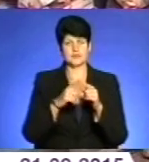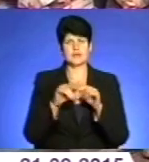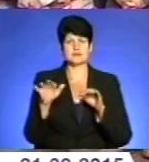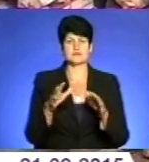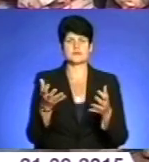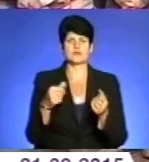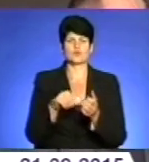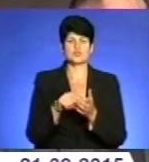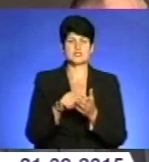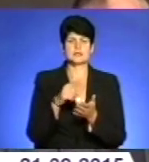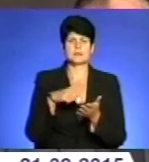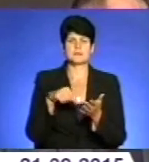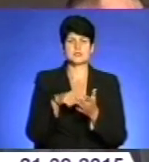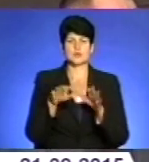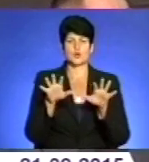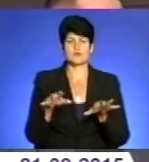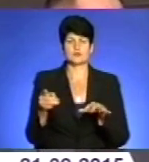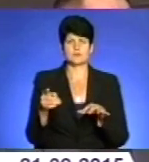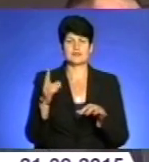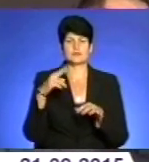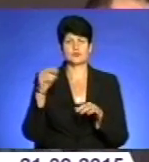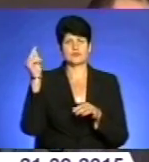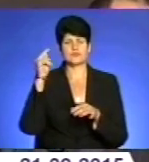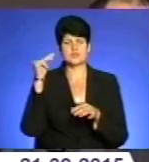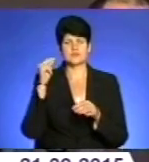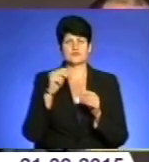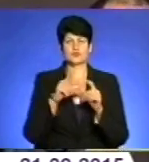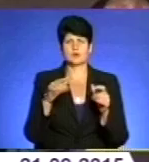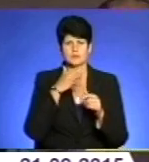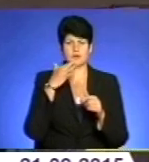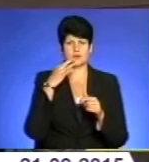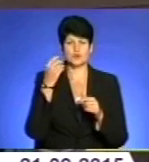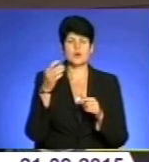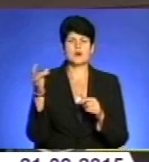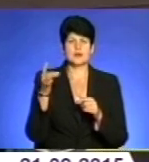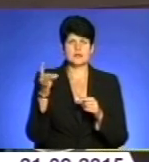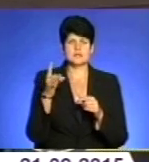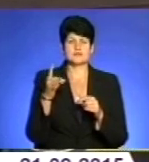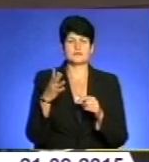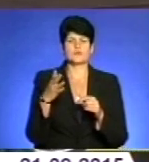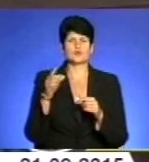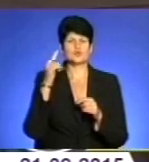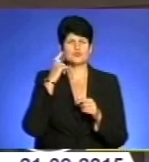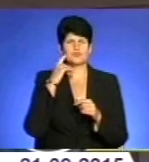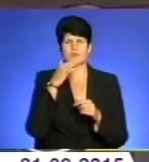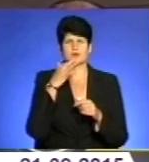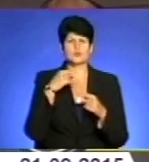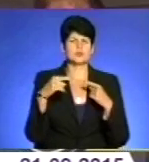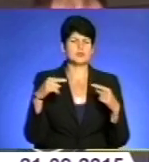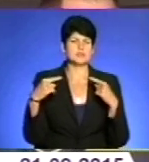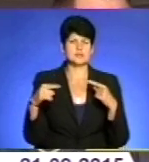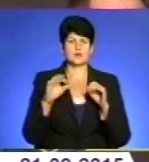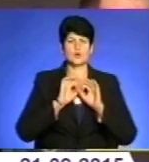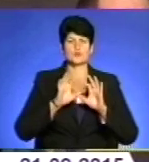голова Тернополя. Дмитро навчався в цій школі, напевно, багато разів на уроках історії, на інших заходах. Чув багато різних розповідей про